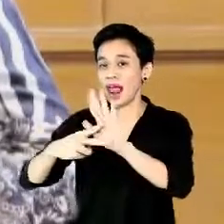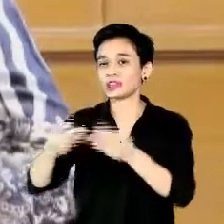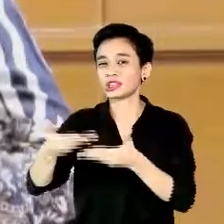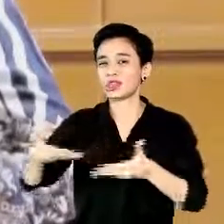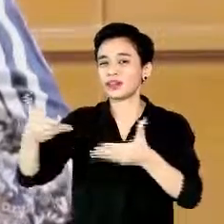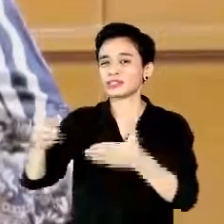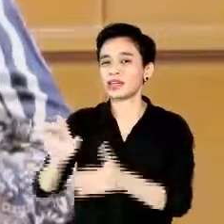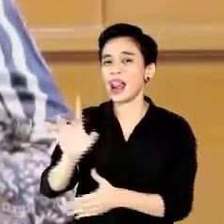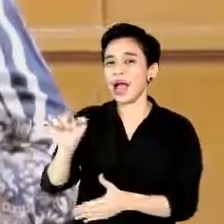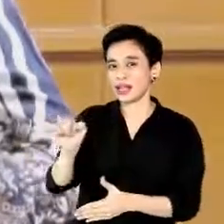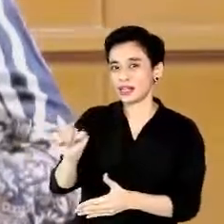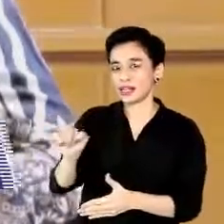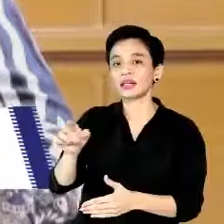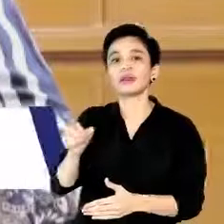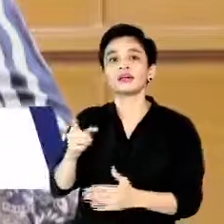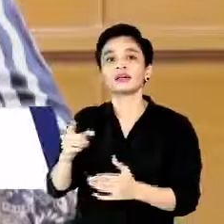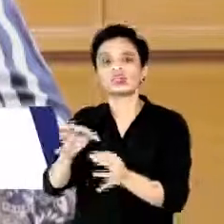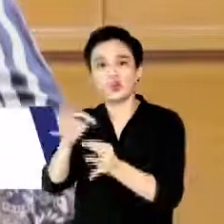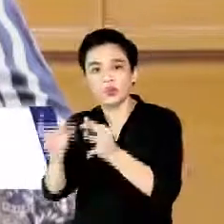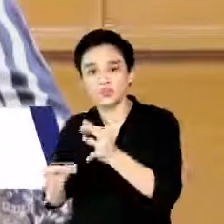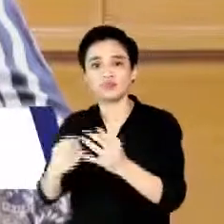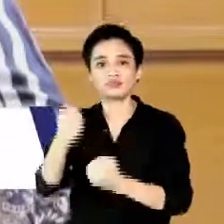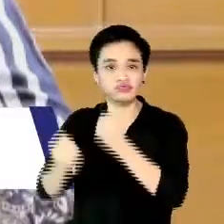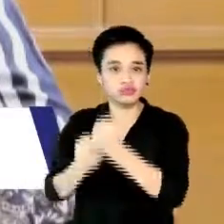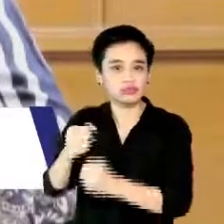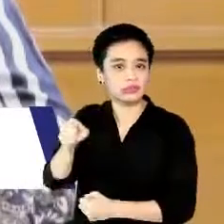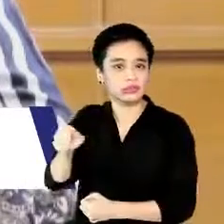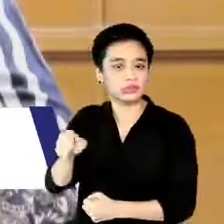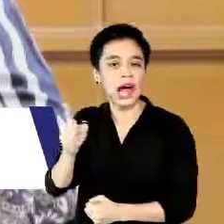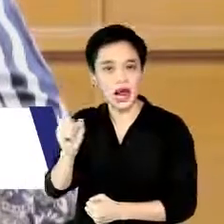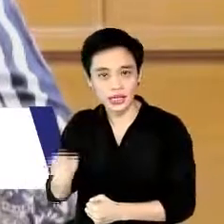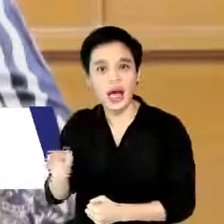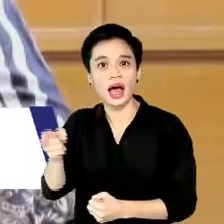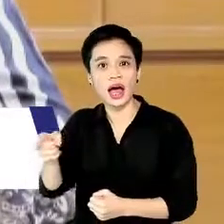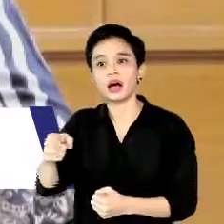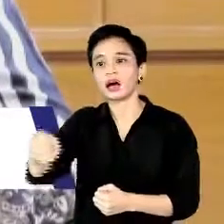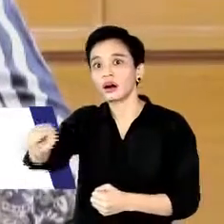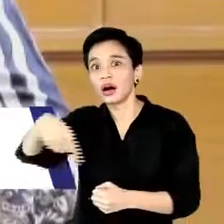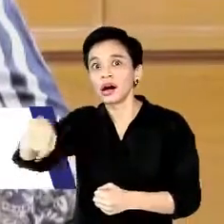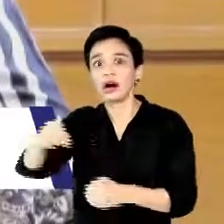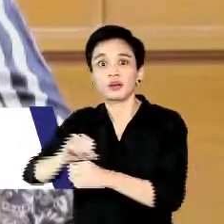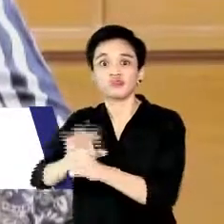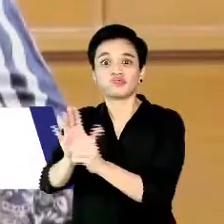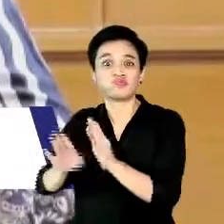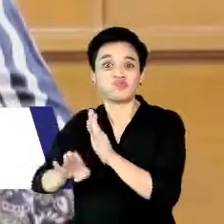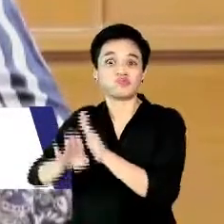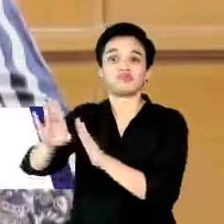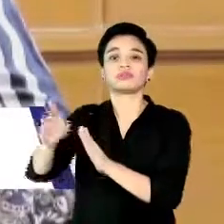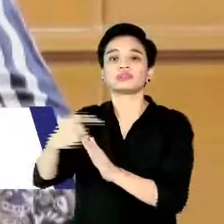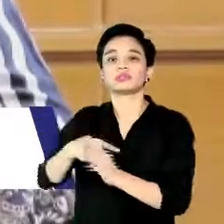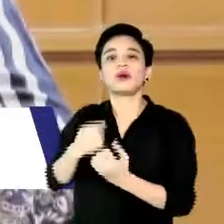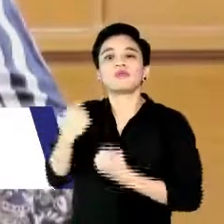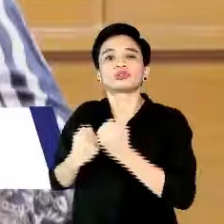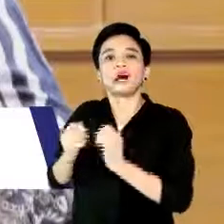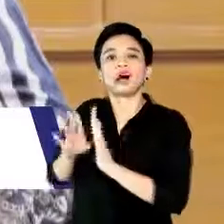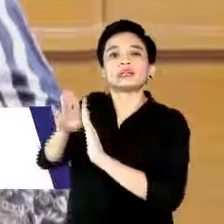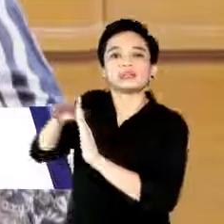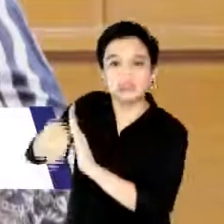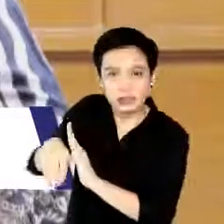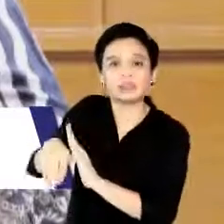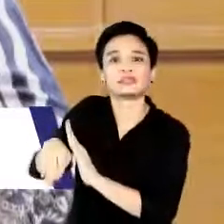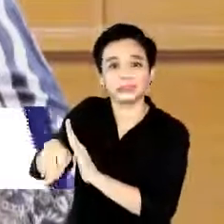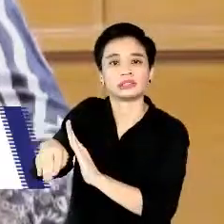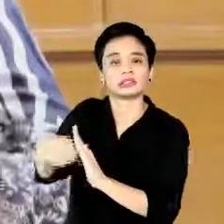berbagai upaya dilakukan untuk bisa mencegah terjadinya peningkatan kasus yang lebih jauh lagi